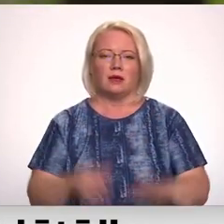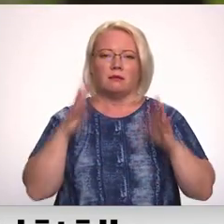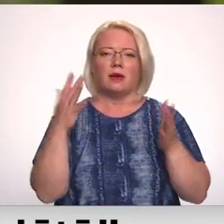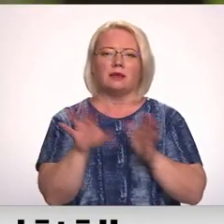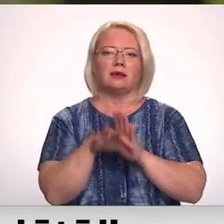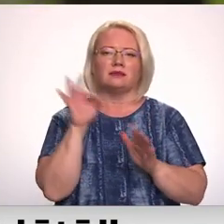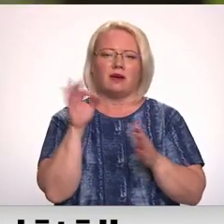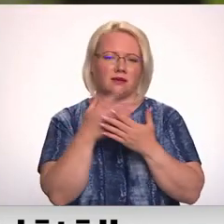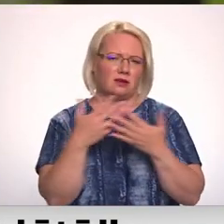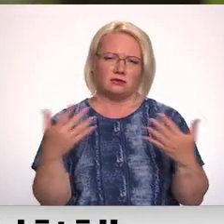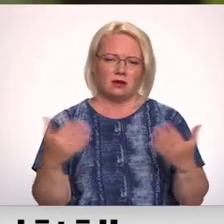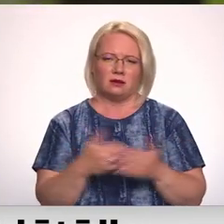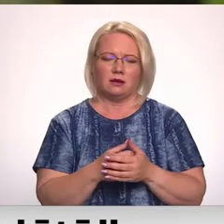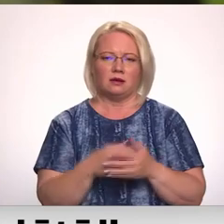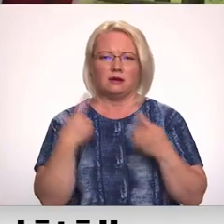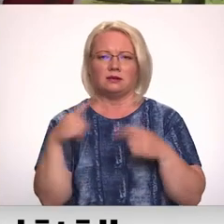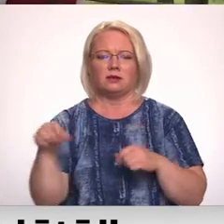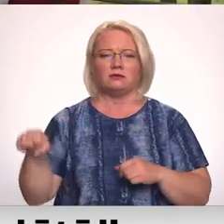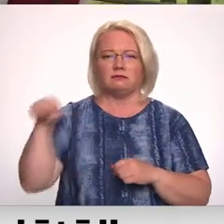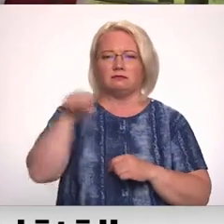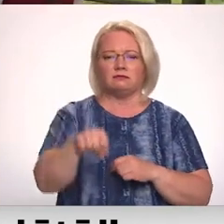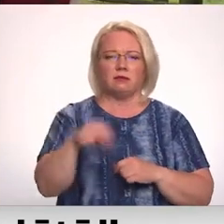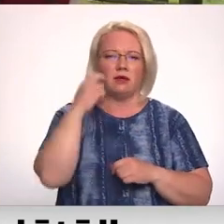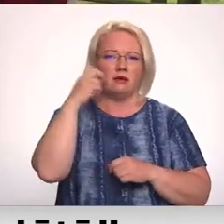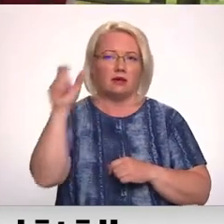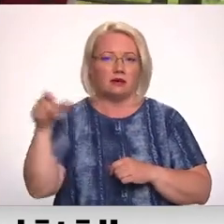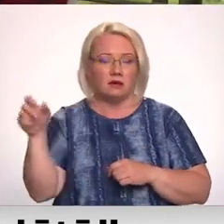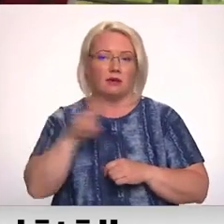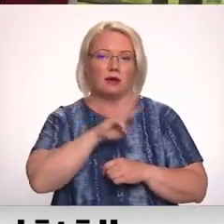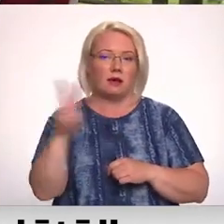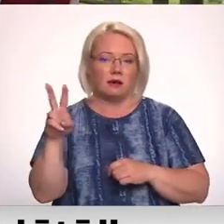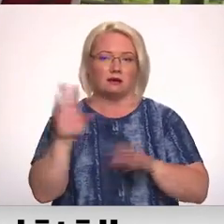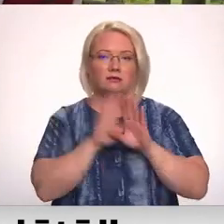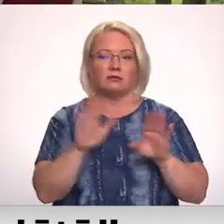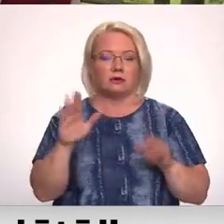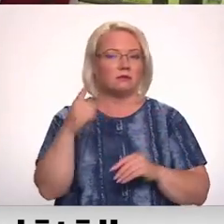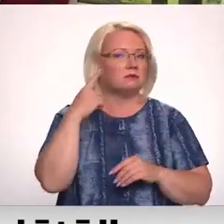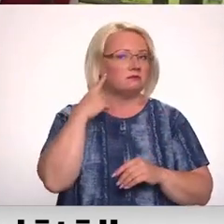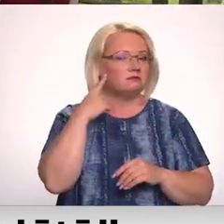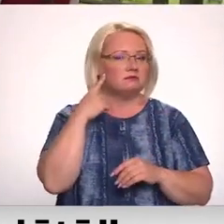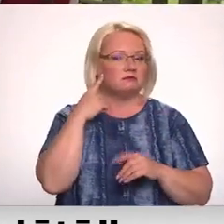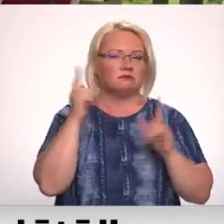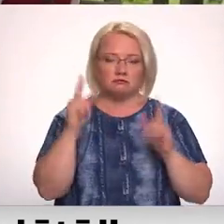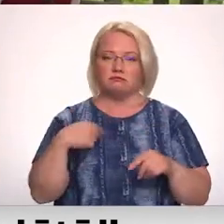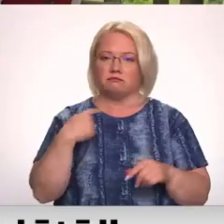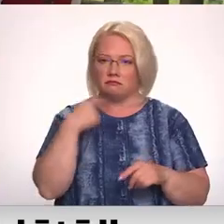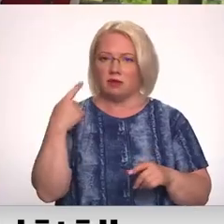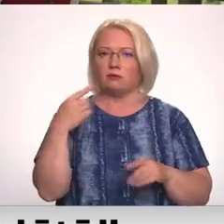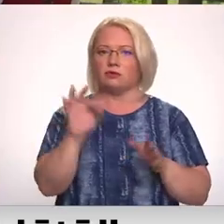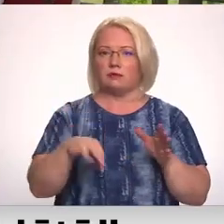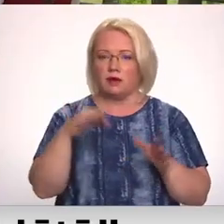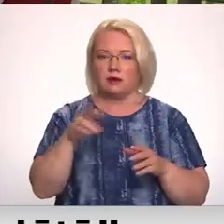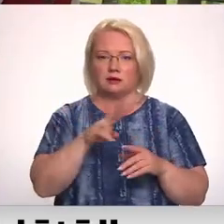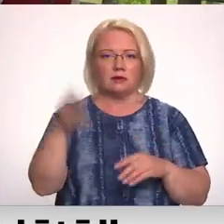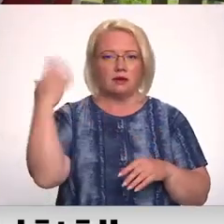izvēlās jau dažādi. Citu atved vecāku uz muzikas skolu, bet kāds arī varbūt šādi muzejā ir kādreiz dzirdējis, un pēc tam saka, es gribu spēlēt to,